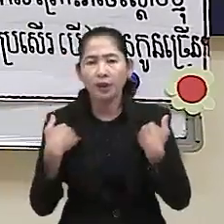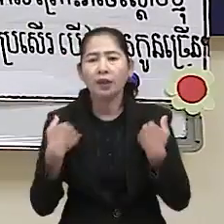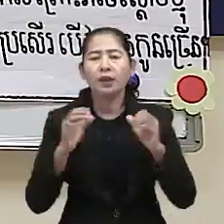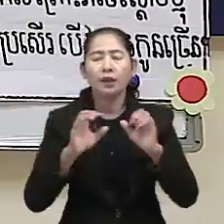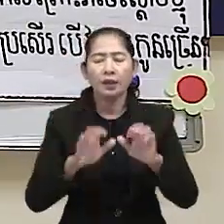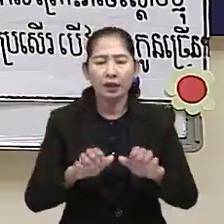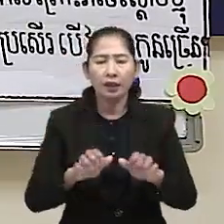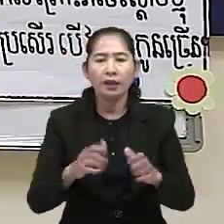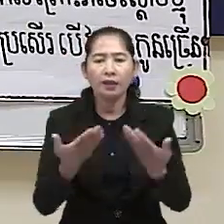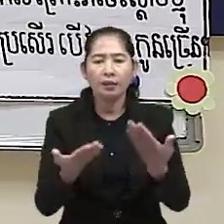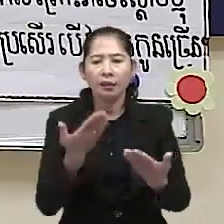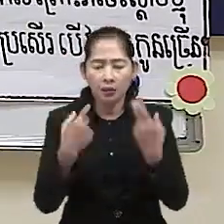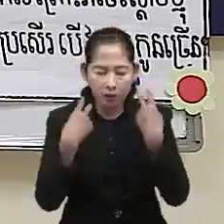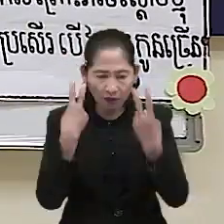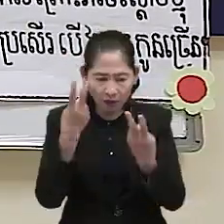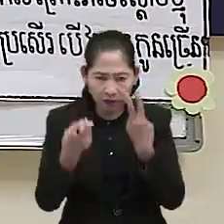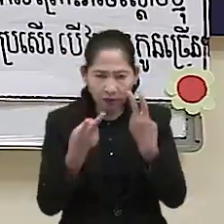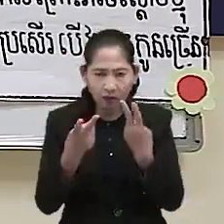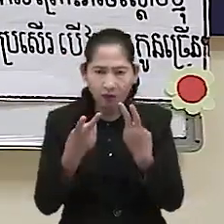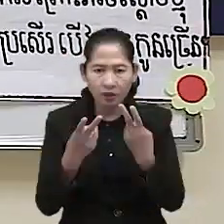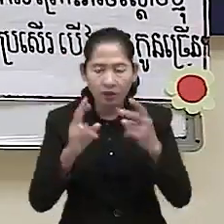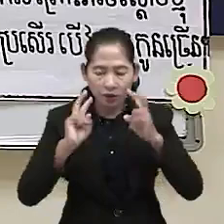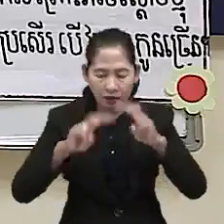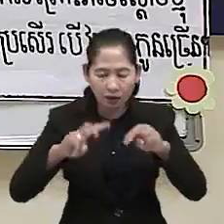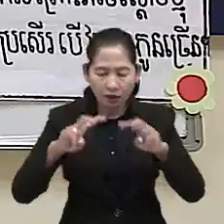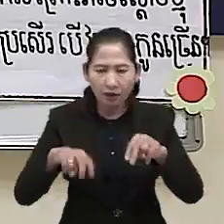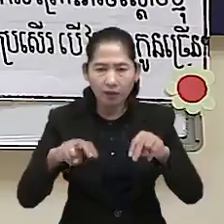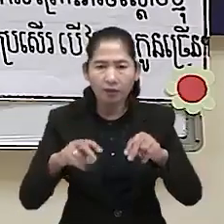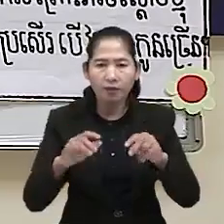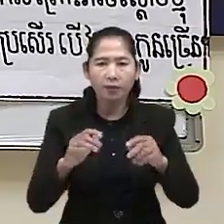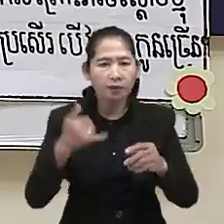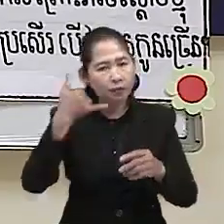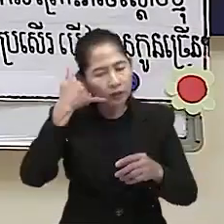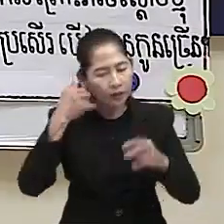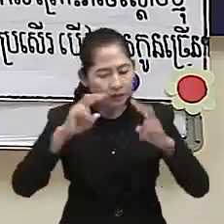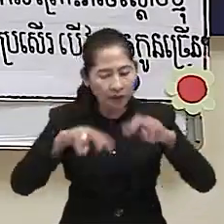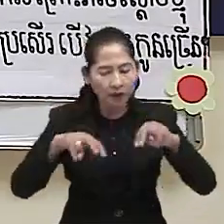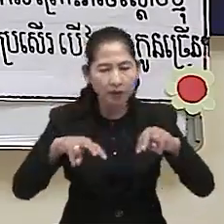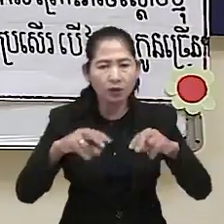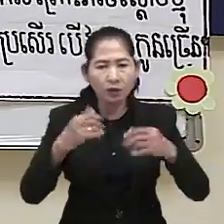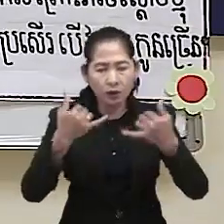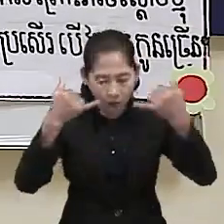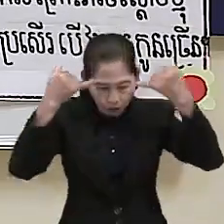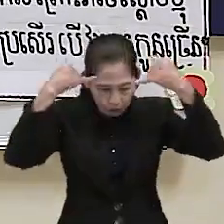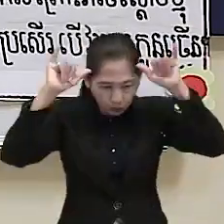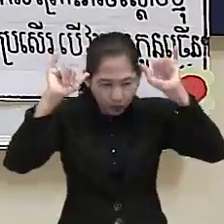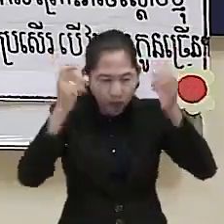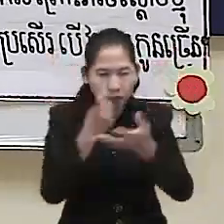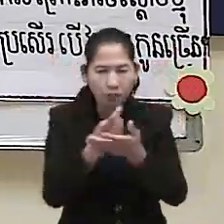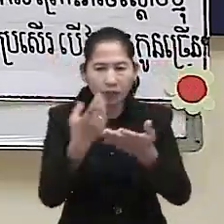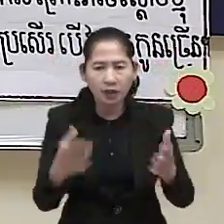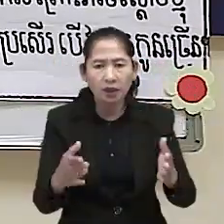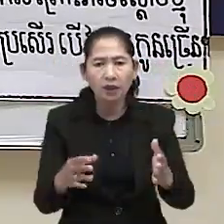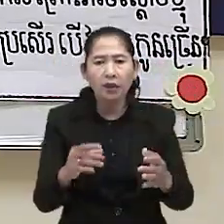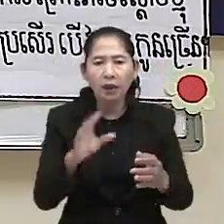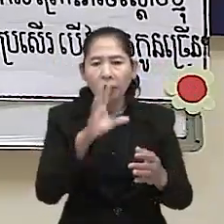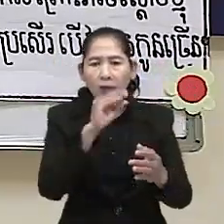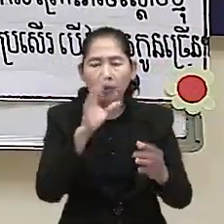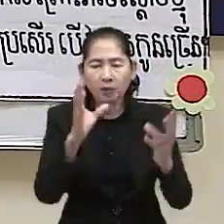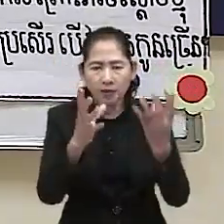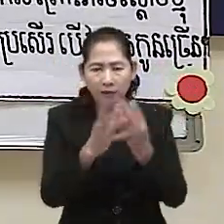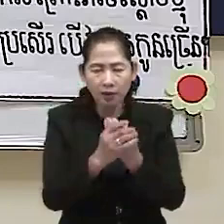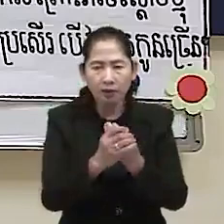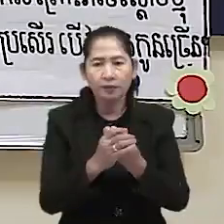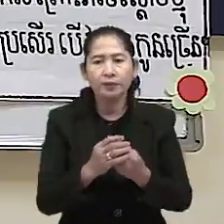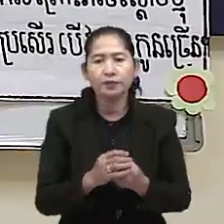ចាឬមួយក៏អាចមើលតាមធ្វើការស្រាវជ្រាវទៅកូនប្រើប្រាស់ទូរស័ព្ទស្រាវជ្រាវទៅថាគោនឹងយ៉ាងម៉េចយ៉ាងម៉េចណាកូនណាហើយយើងយកមកនិយាយសង្ខេបខ្លួន